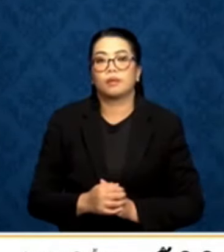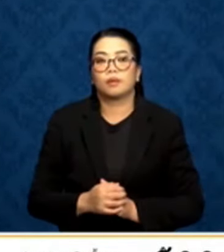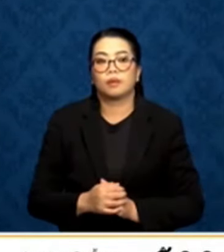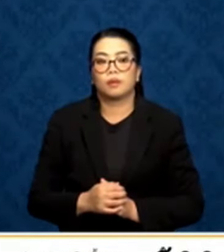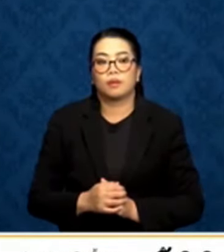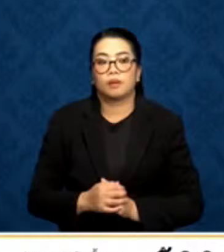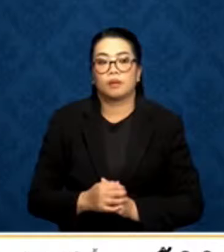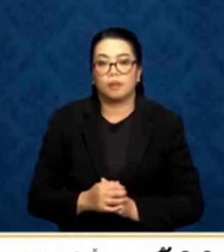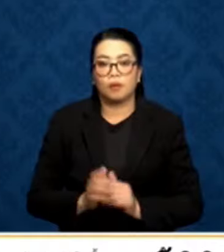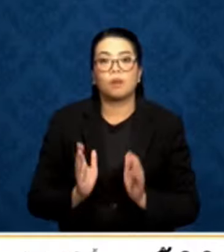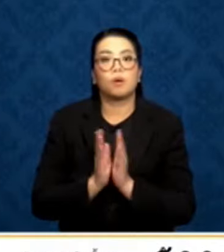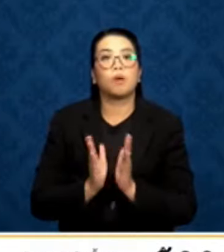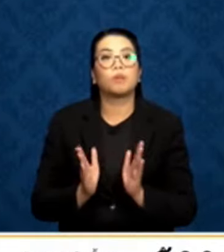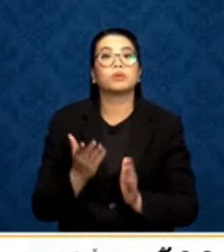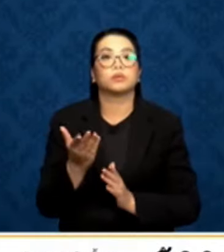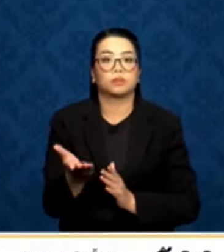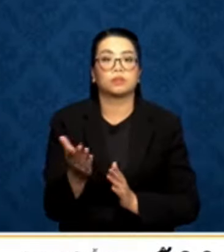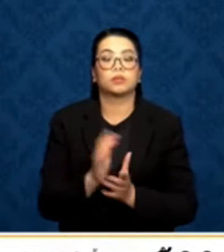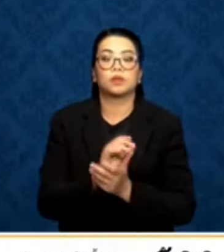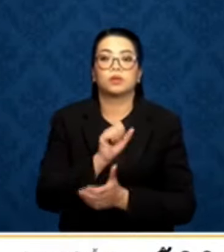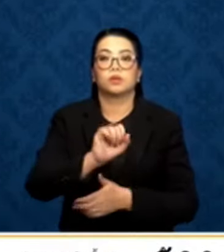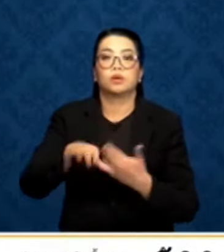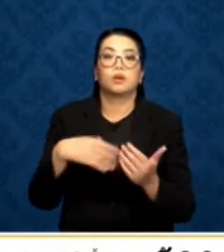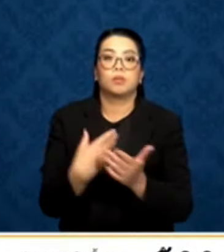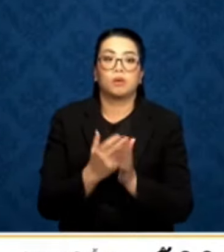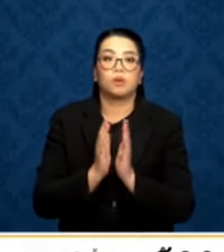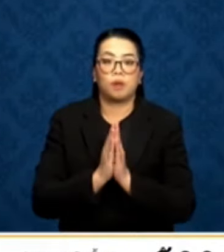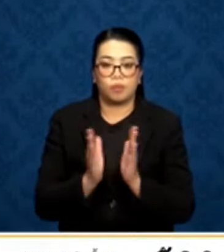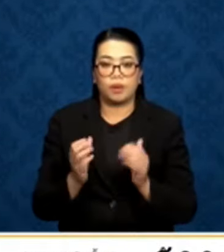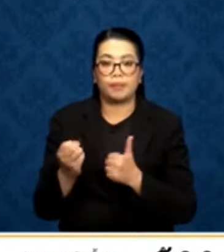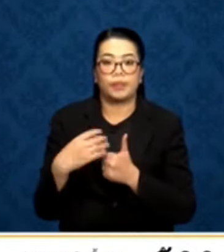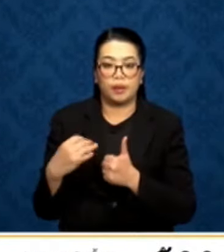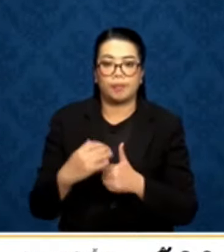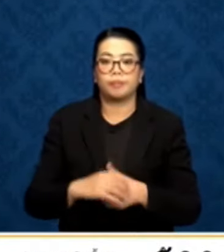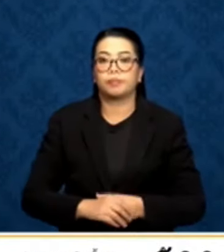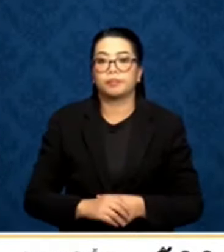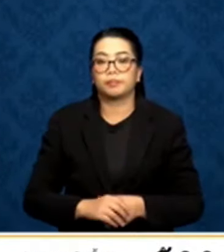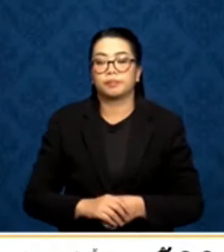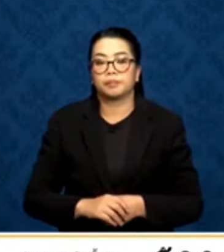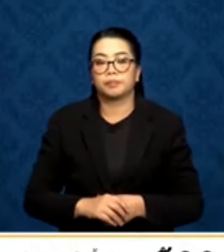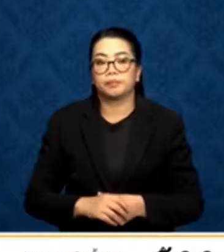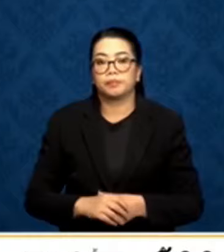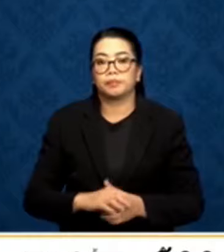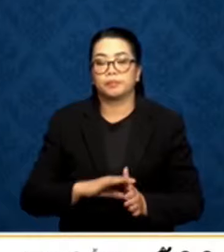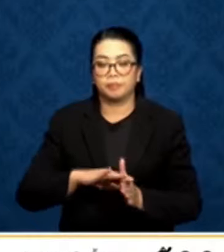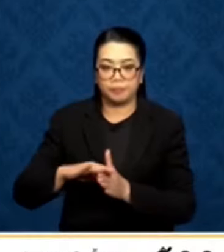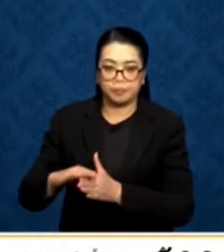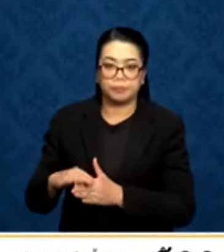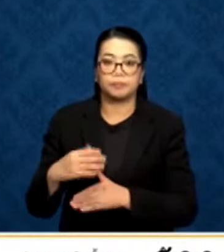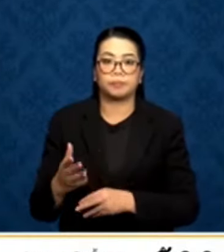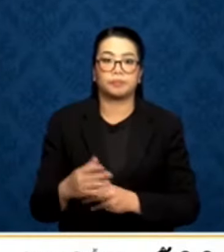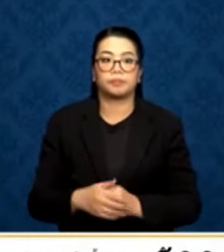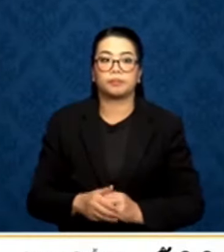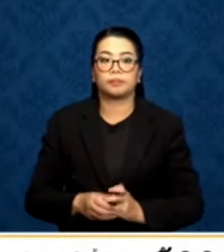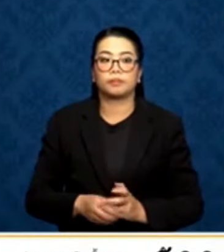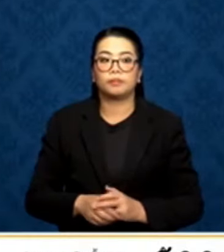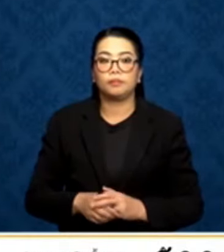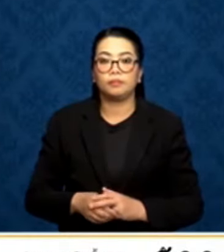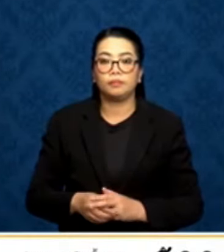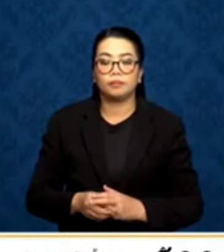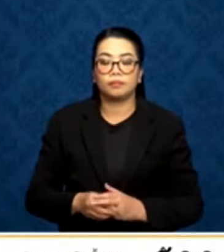ขอบคุณนะครับท่านสมาชิกสภาผู้แทนราษฎรนะครับท่านกัณพลดวงอัมพรนะครับในส่วนต่อมาครับท่านประธานครับจากท่าน